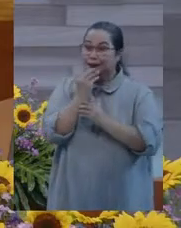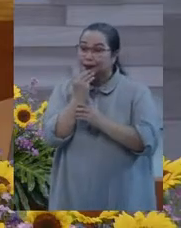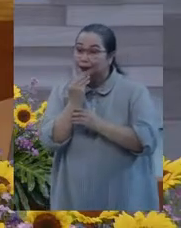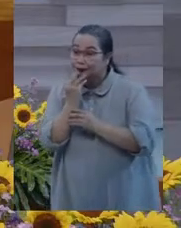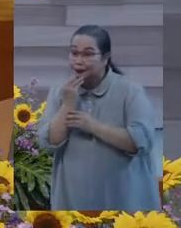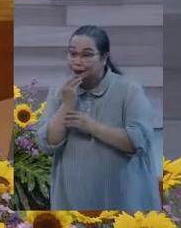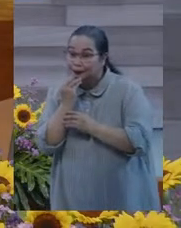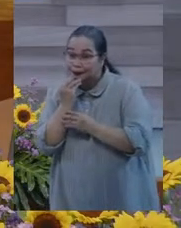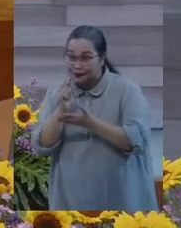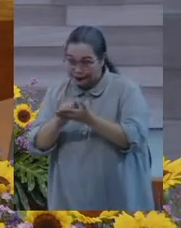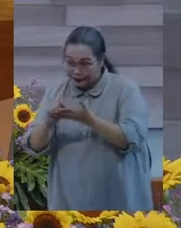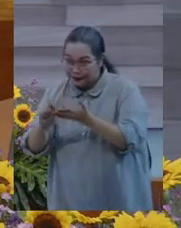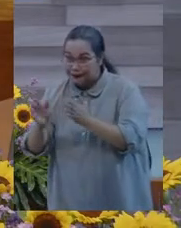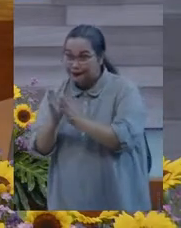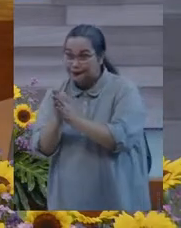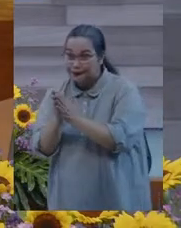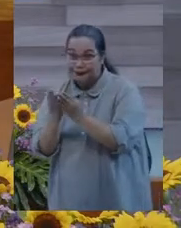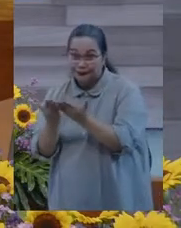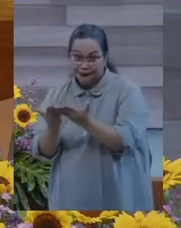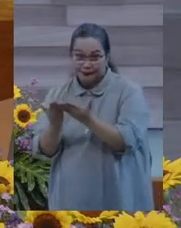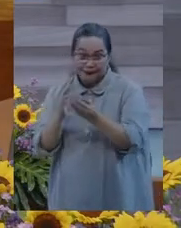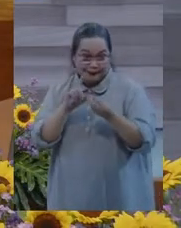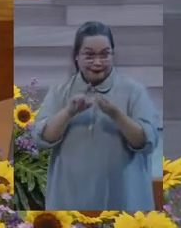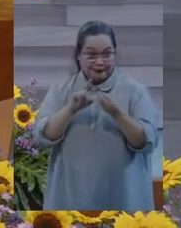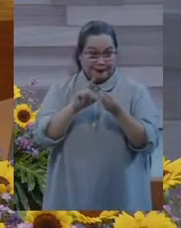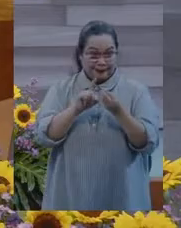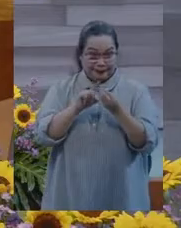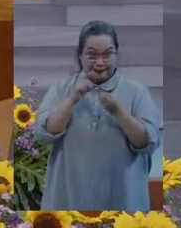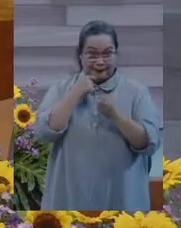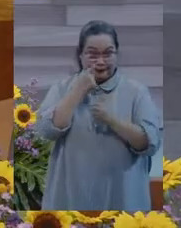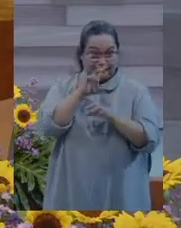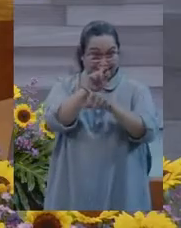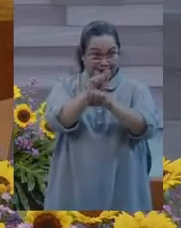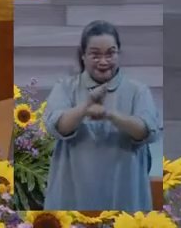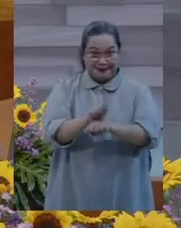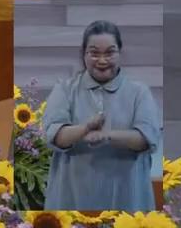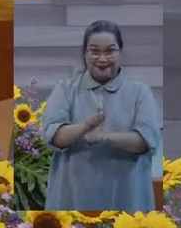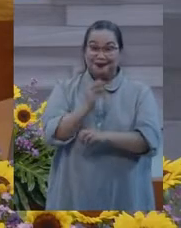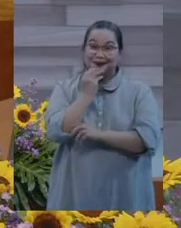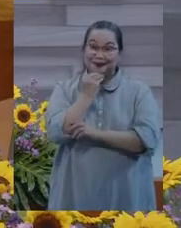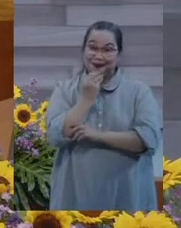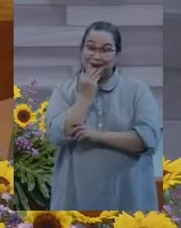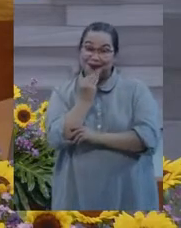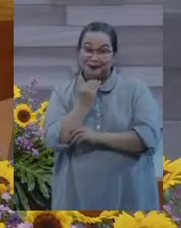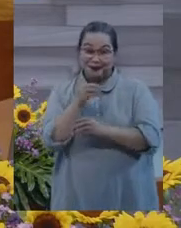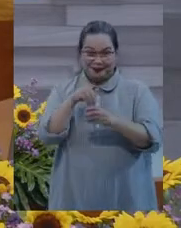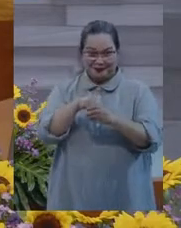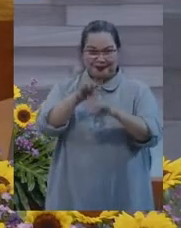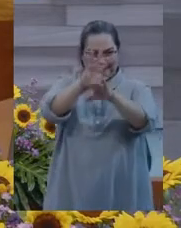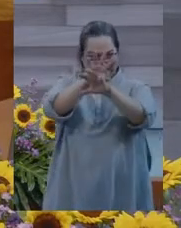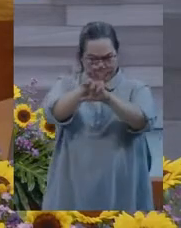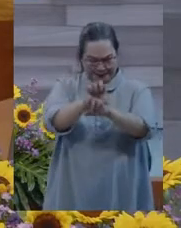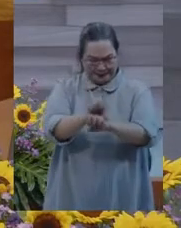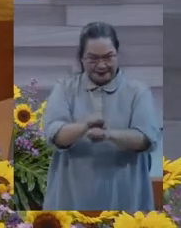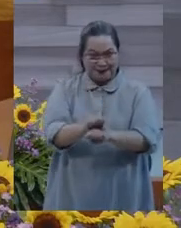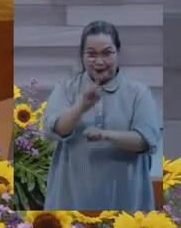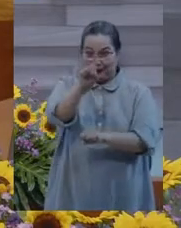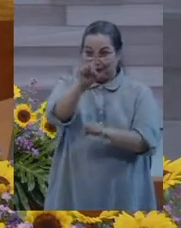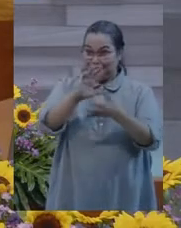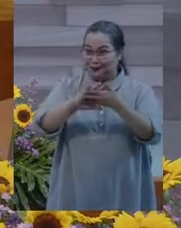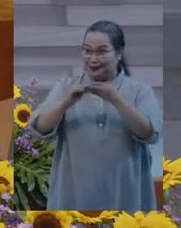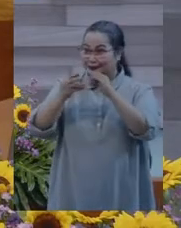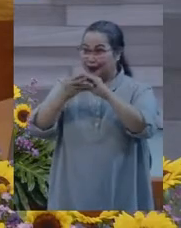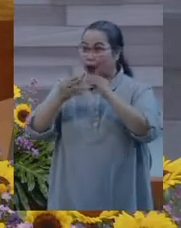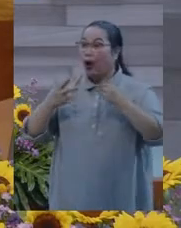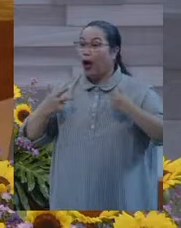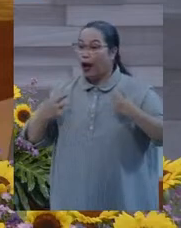literature na kung minsan mga tradisyon ng mga Hudyo ang napapaloob. At ang isang kwento doon ay